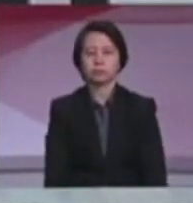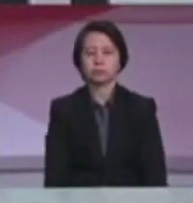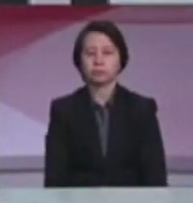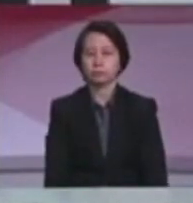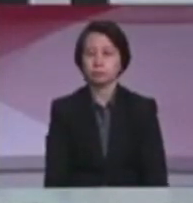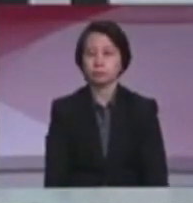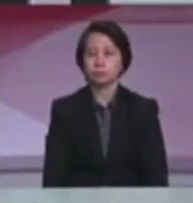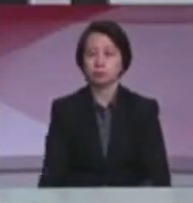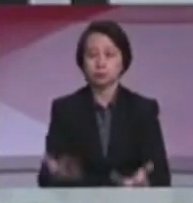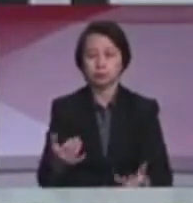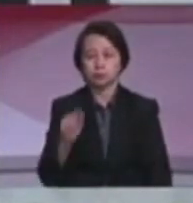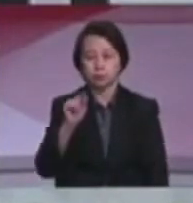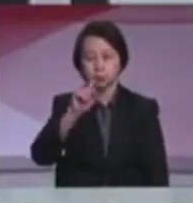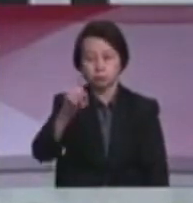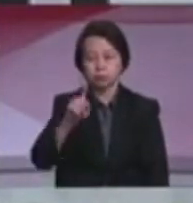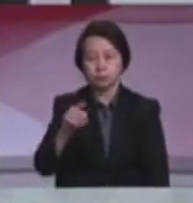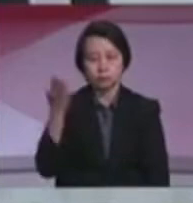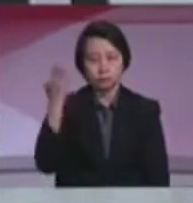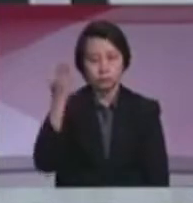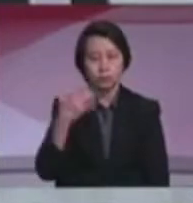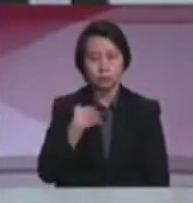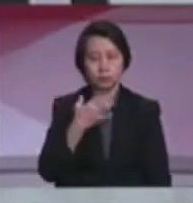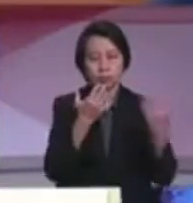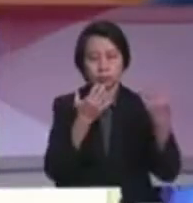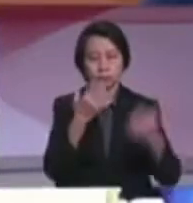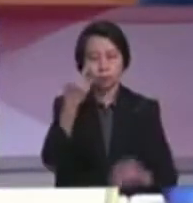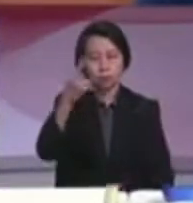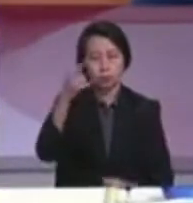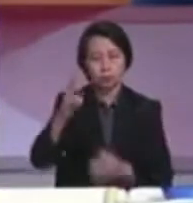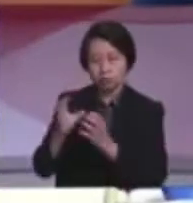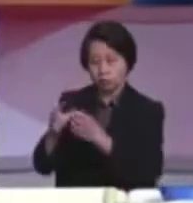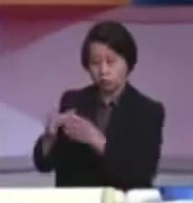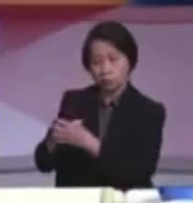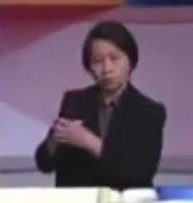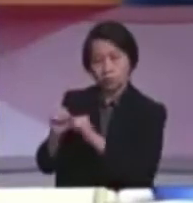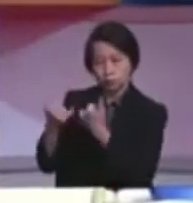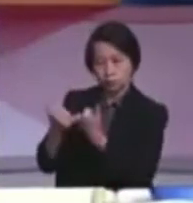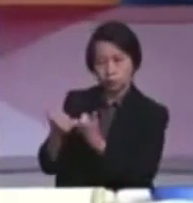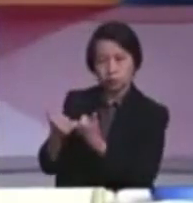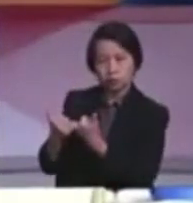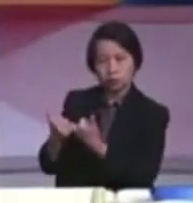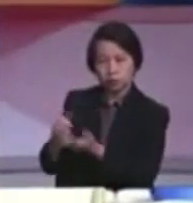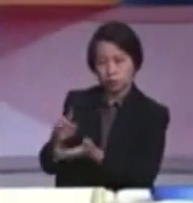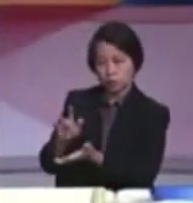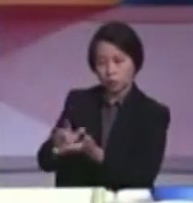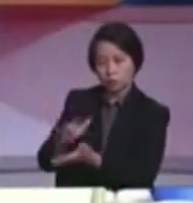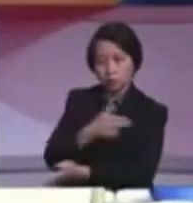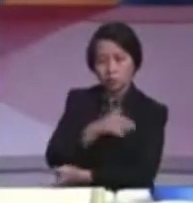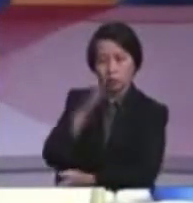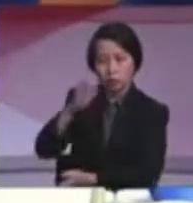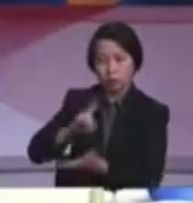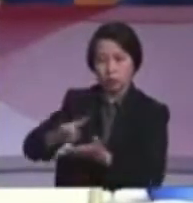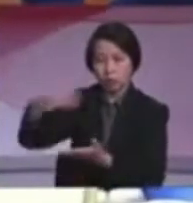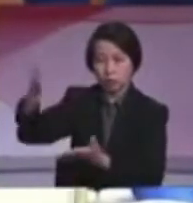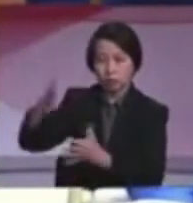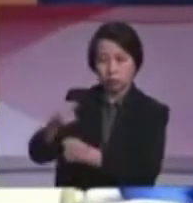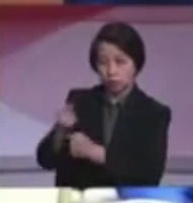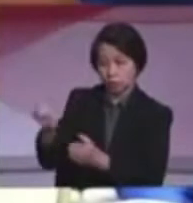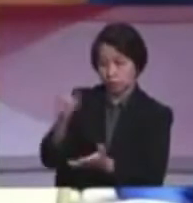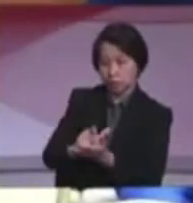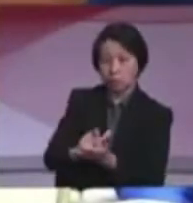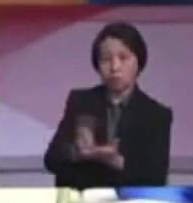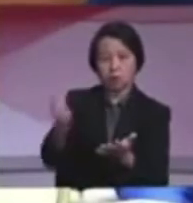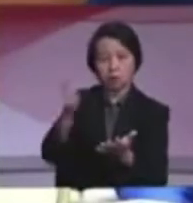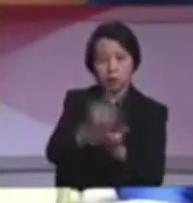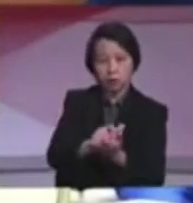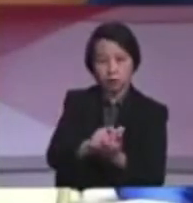Nak minta clarification, tadi Tan Sri ada sebut kita menunggu 12 syarikat vaksin dan akan dapat dijangka minggu depan dapat laporan. Laporan tu